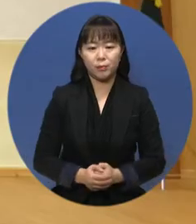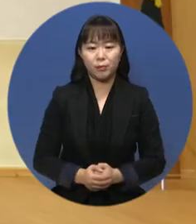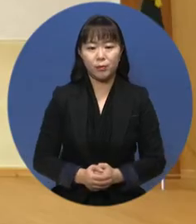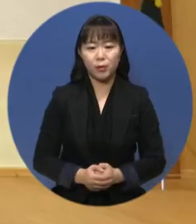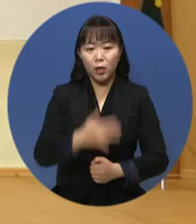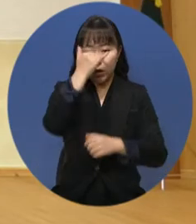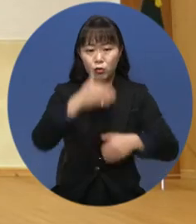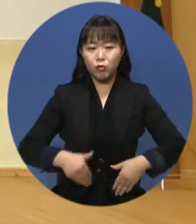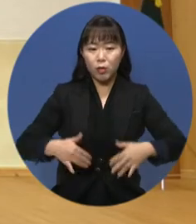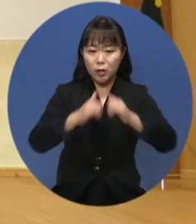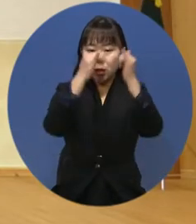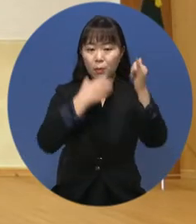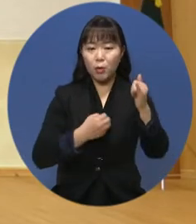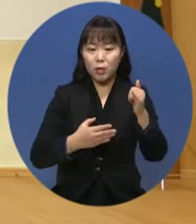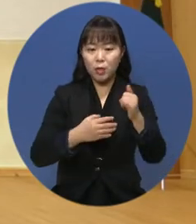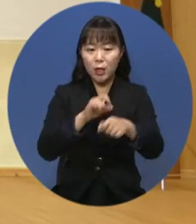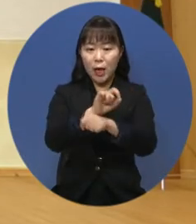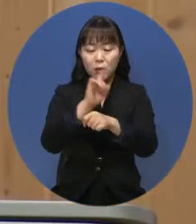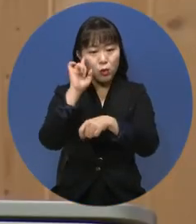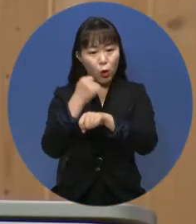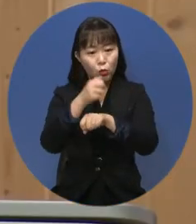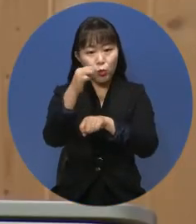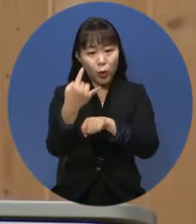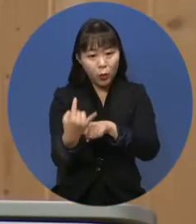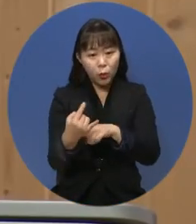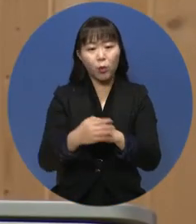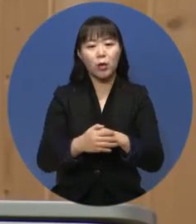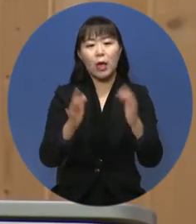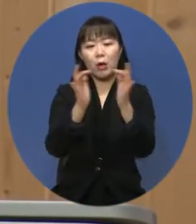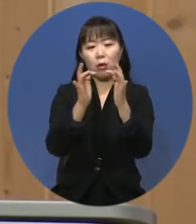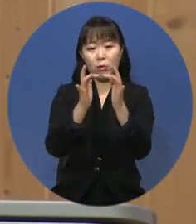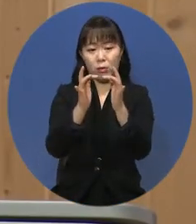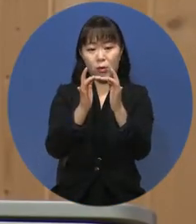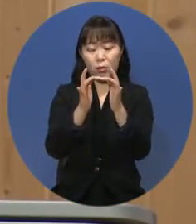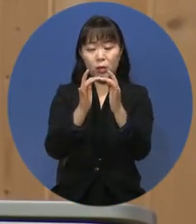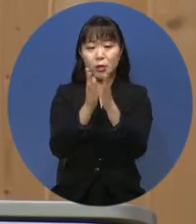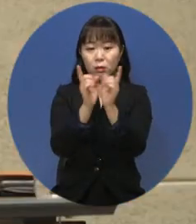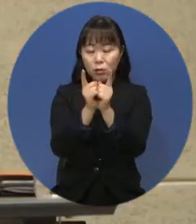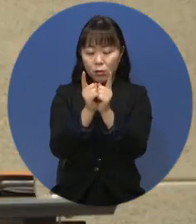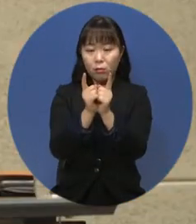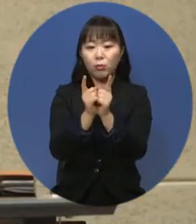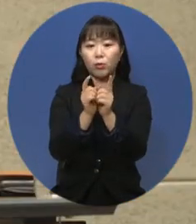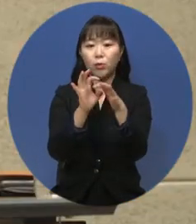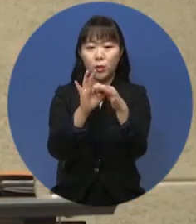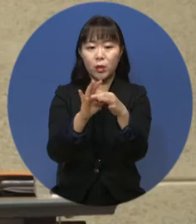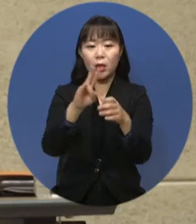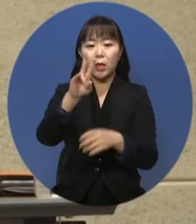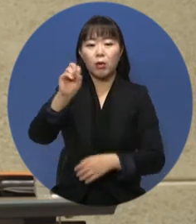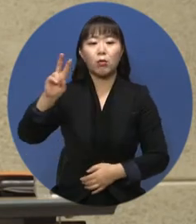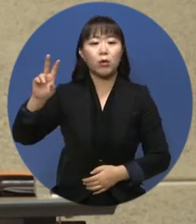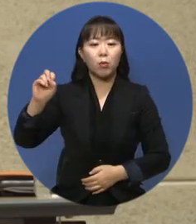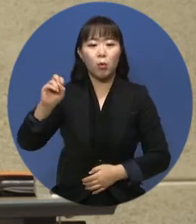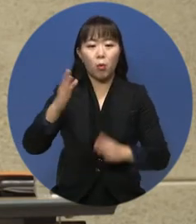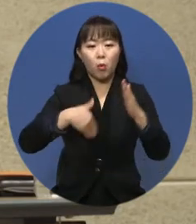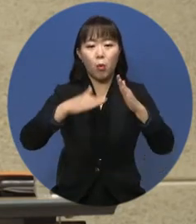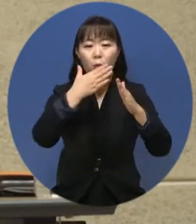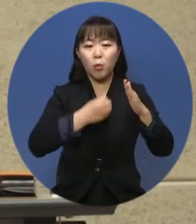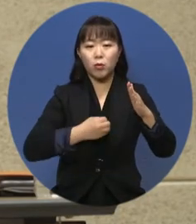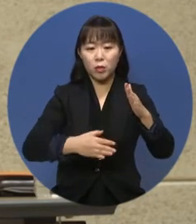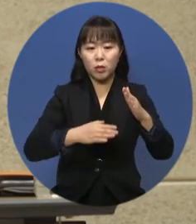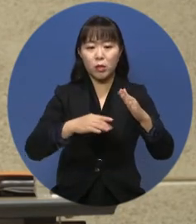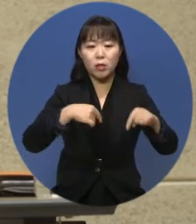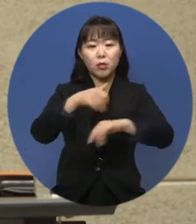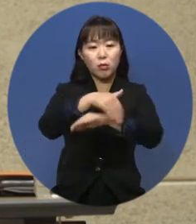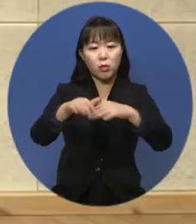충남 사회복지 행정 연구회 에서도 올라 이 실시간 중계를 통해 이 고이고 공무 복지 정책